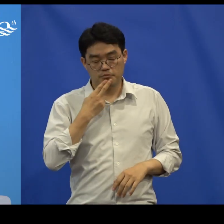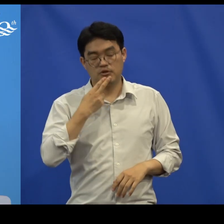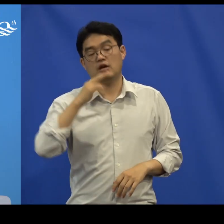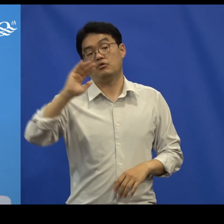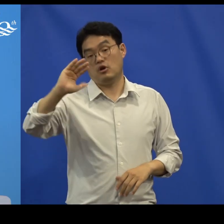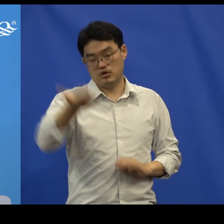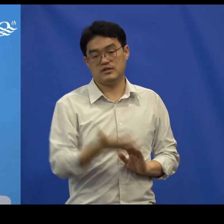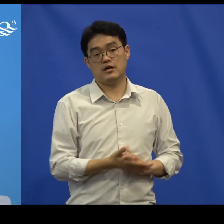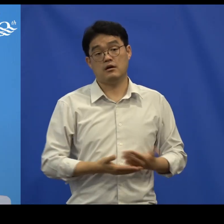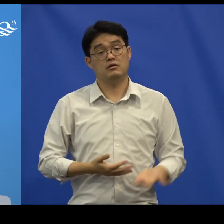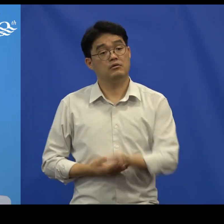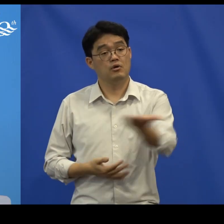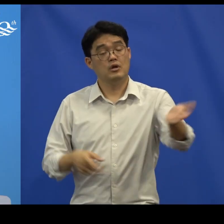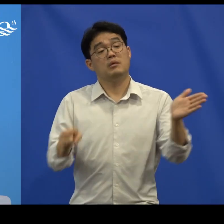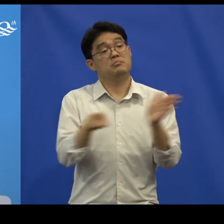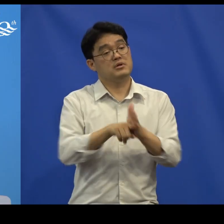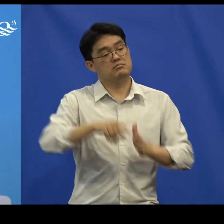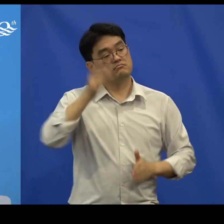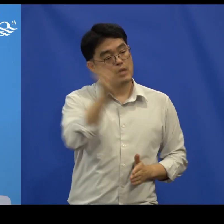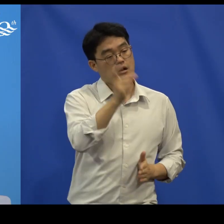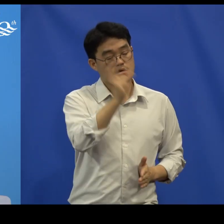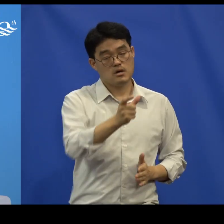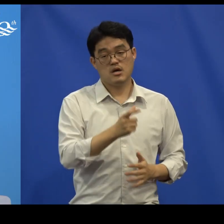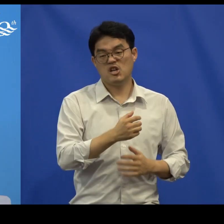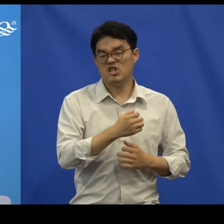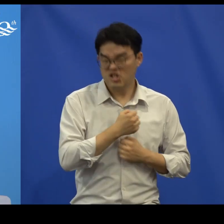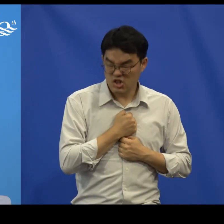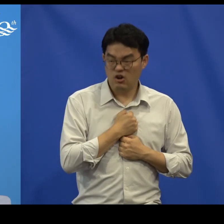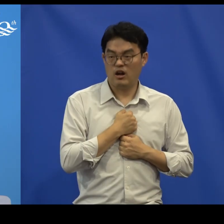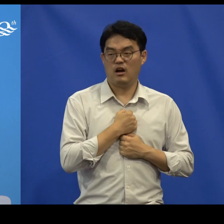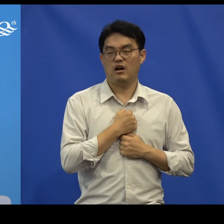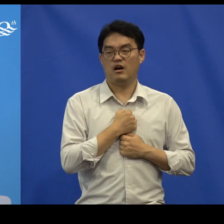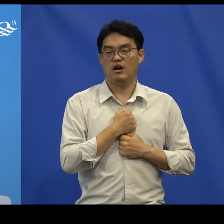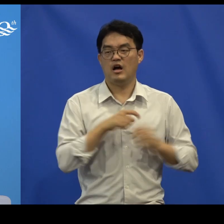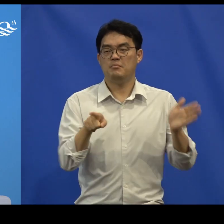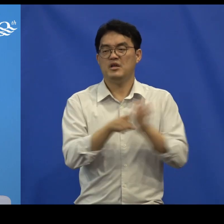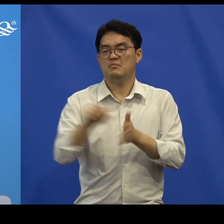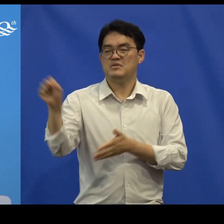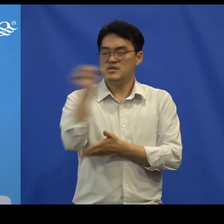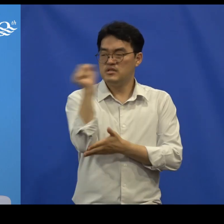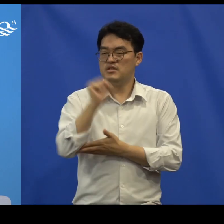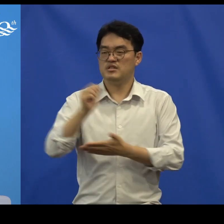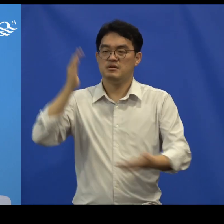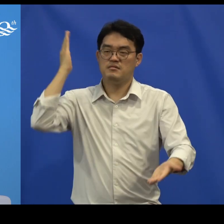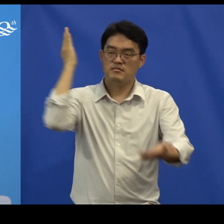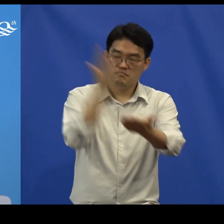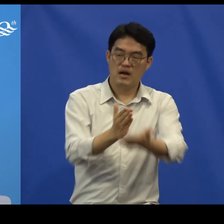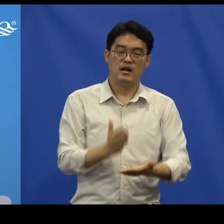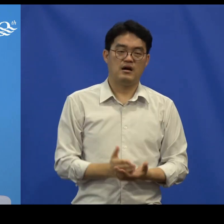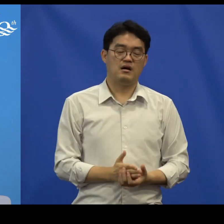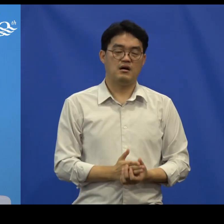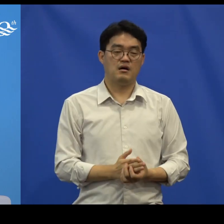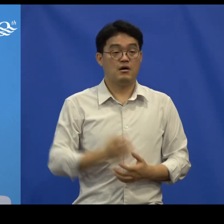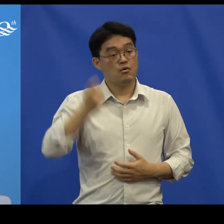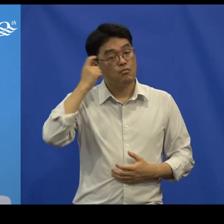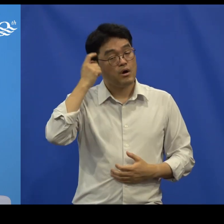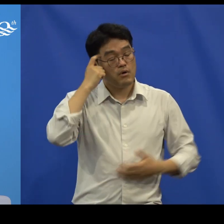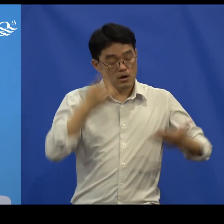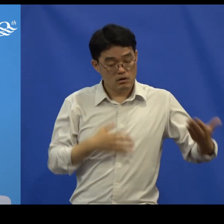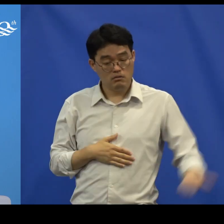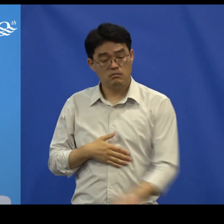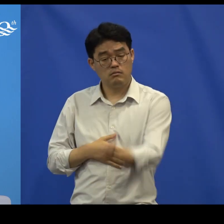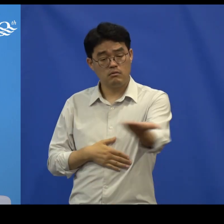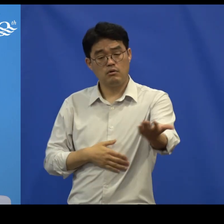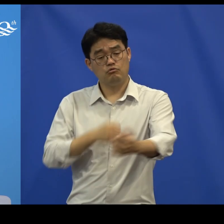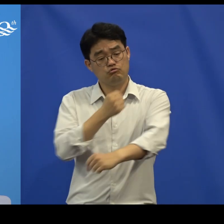견실하며 흔들리지 말라. 항상 주의 일에 더욱 힘쓰는 자라. 왜? 이는 너희 수고가 주 안에서 헛되지 않은